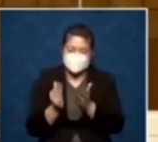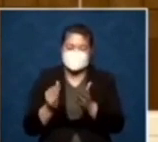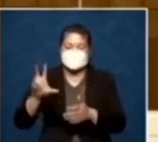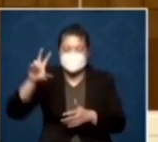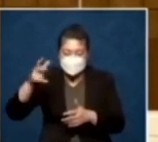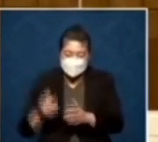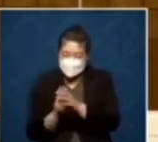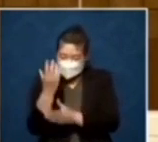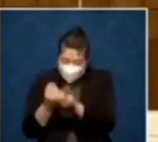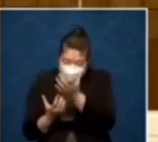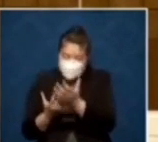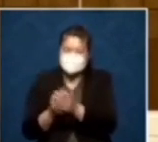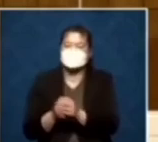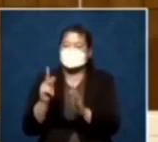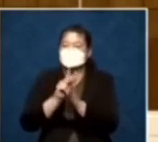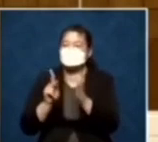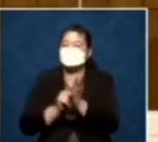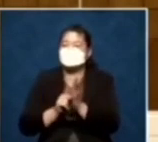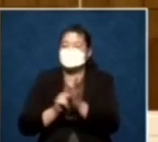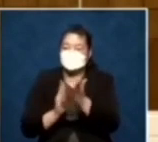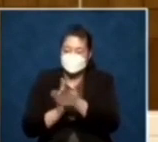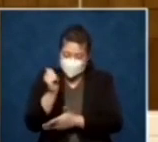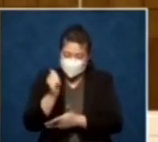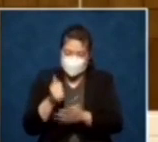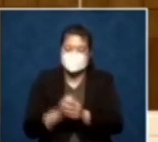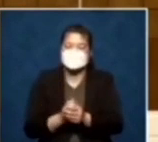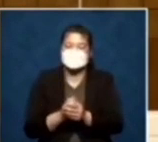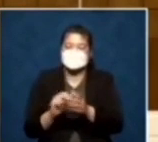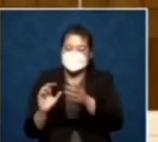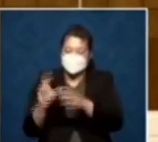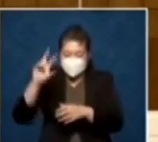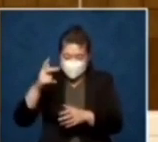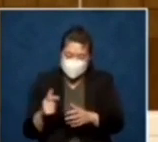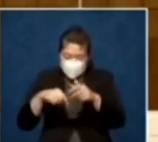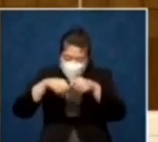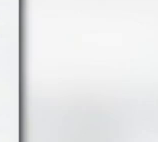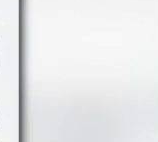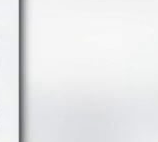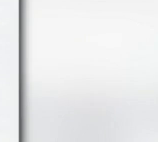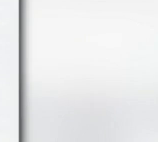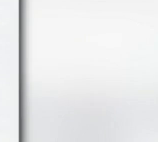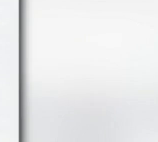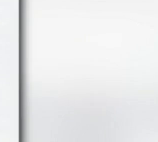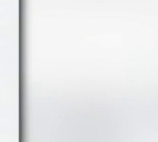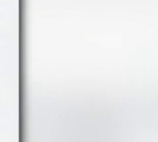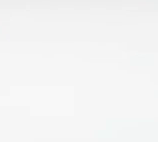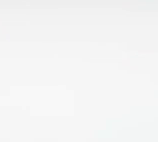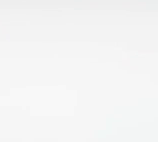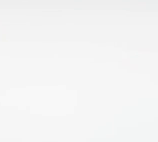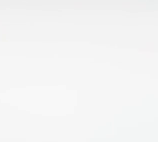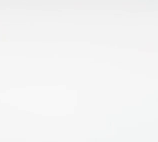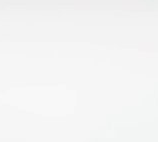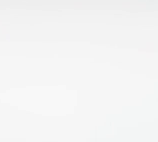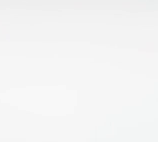มีกไปป่อยข่าวใน Facebook ของคสปชัยใจสมุร ไดมีการโพสตเรองนี้ทนี้ปรูกกนชาในครัวเรือน